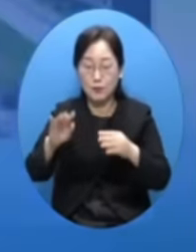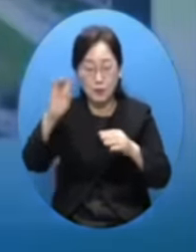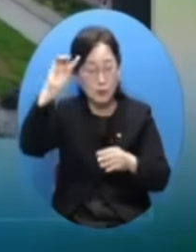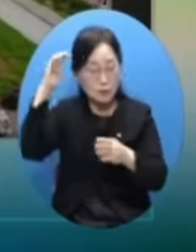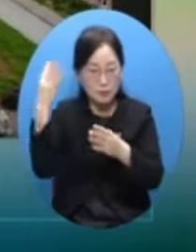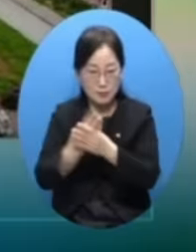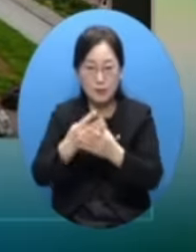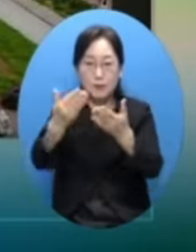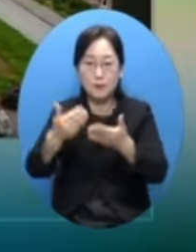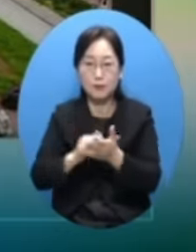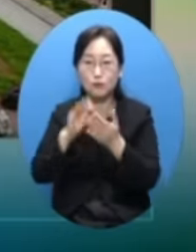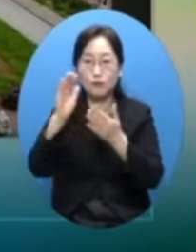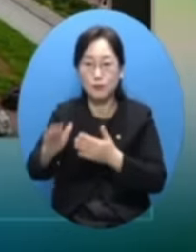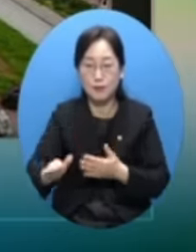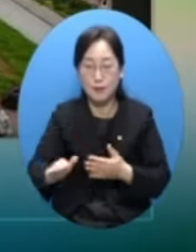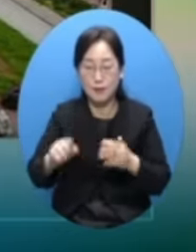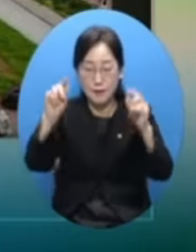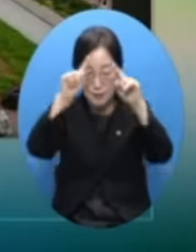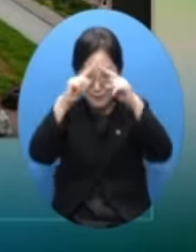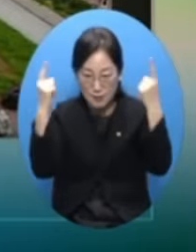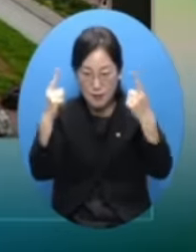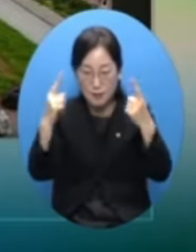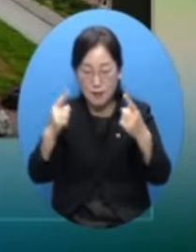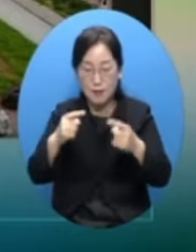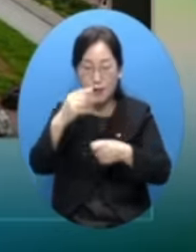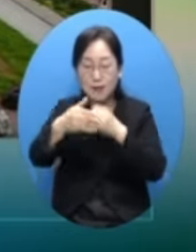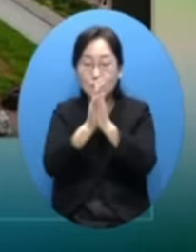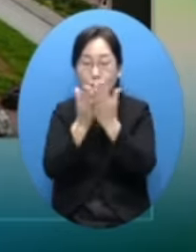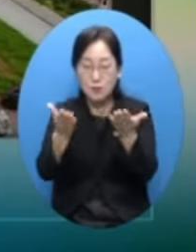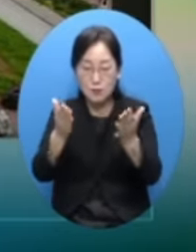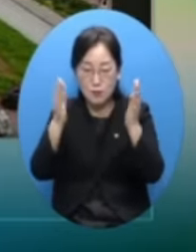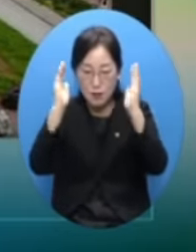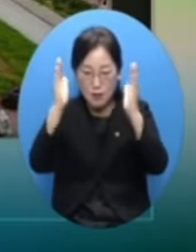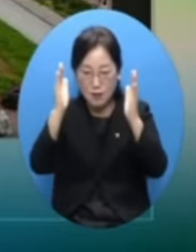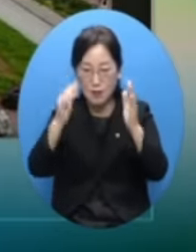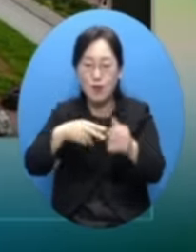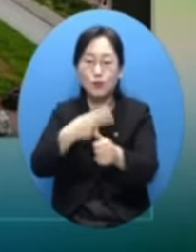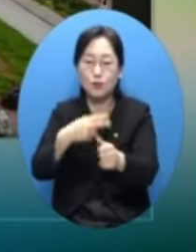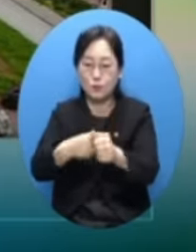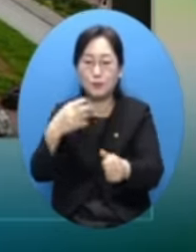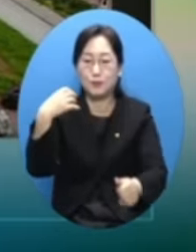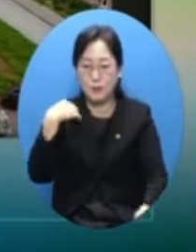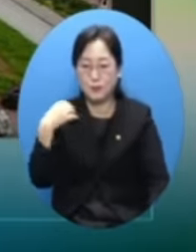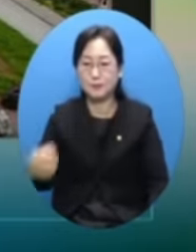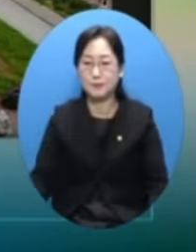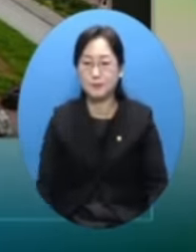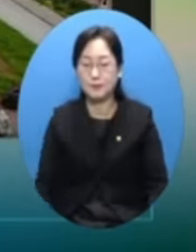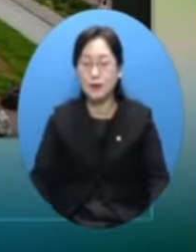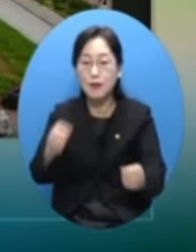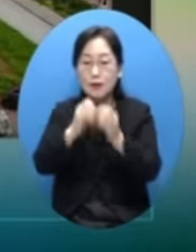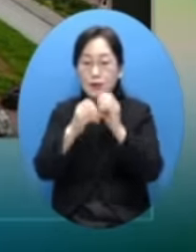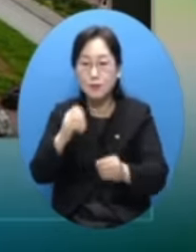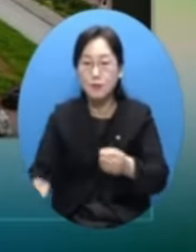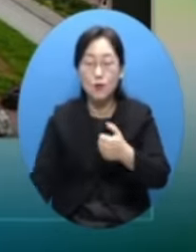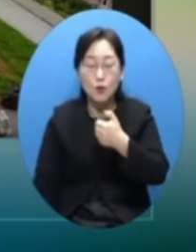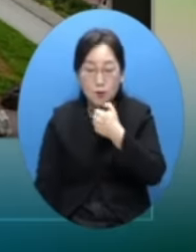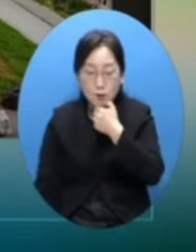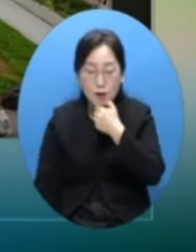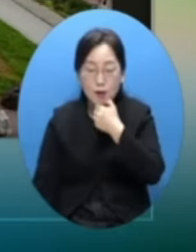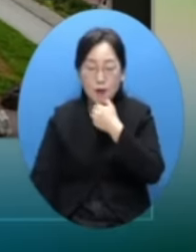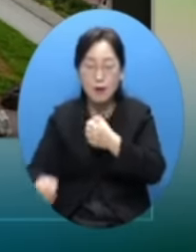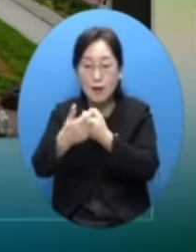비텐베르크 대학의 성사 교수가 됐습니다. 여기서 시편 로마서 갈라디아서를